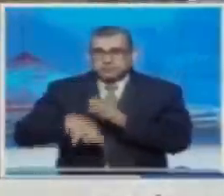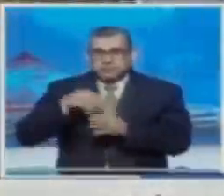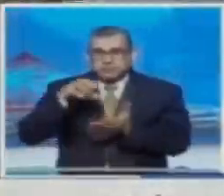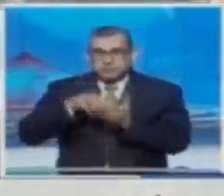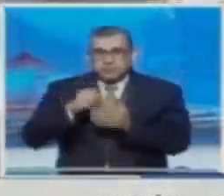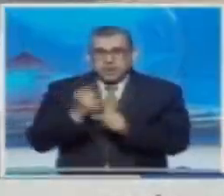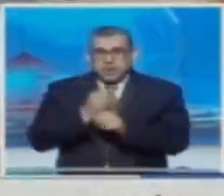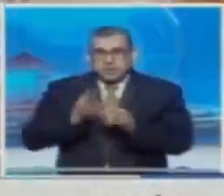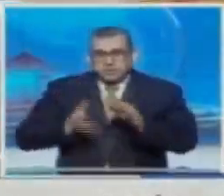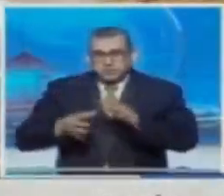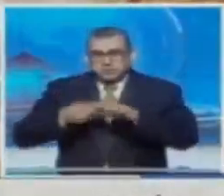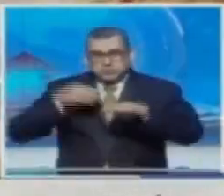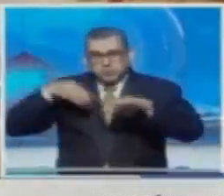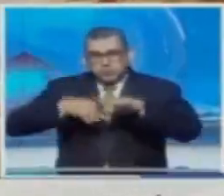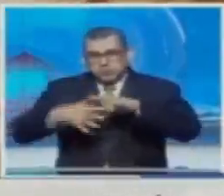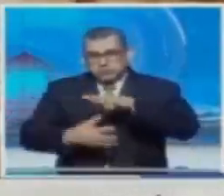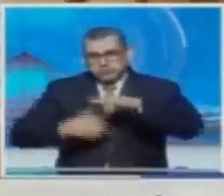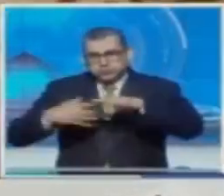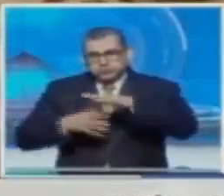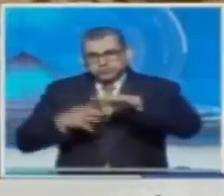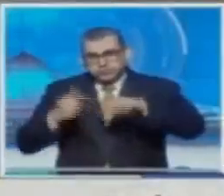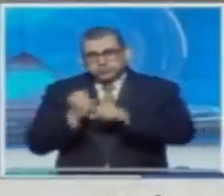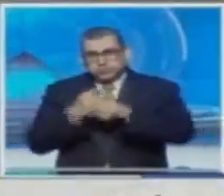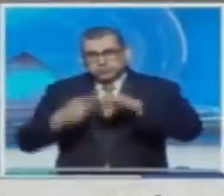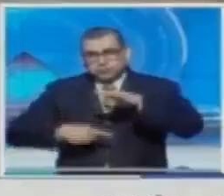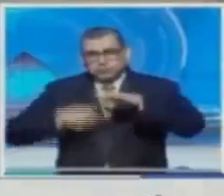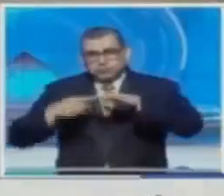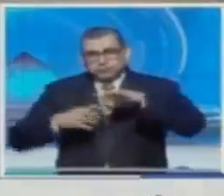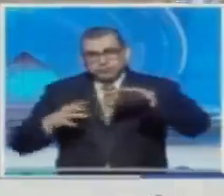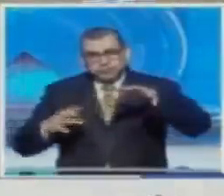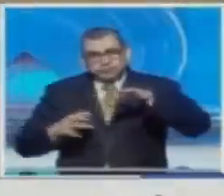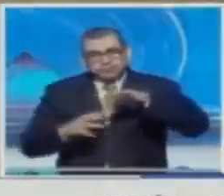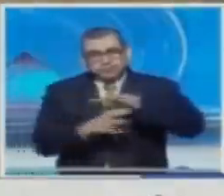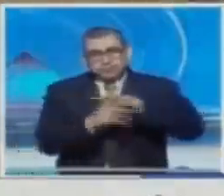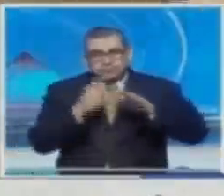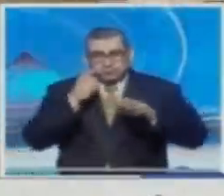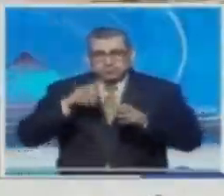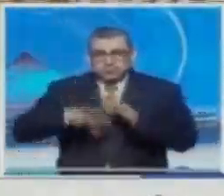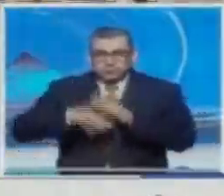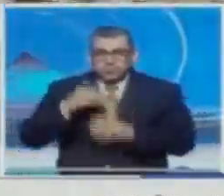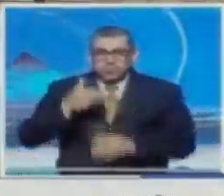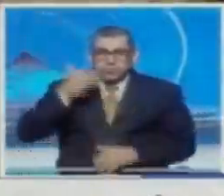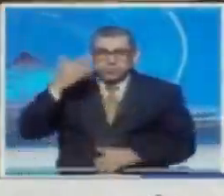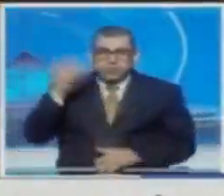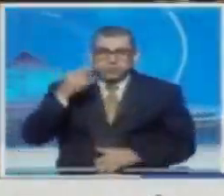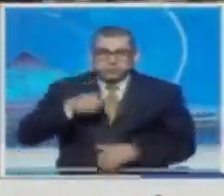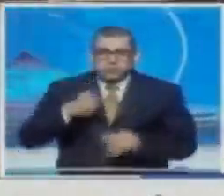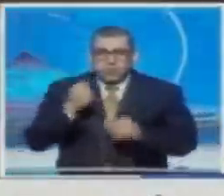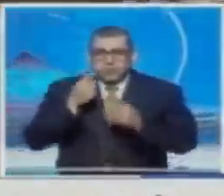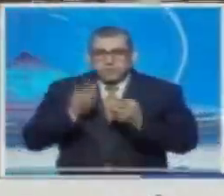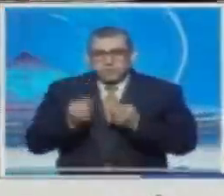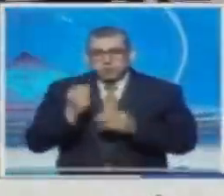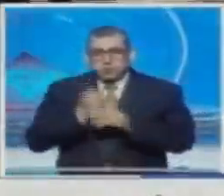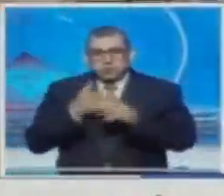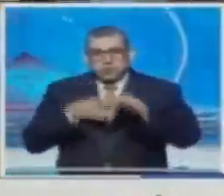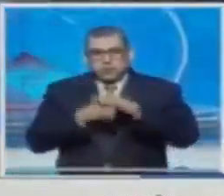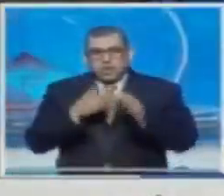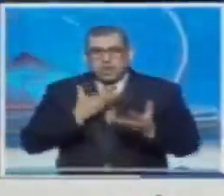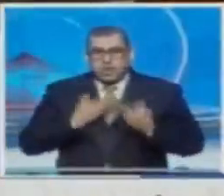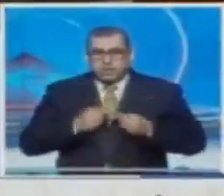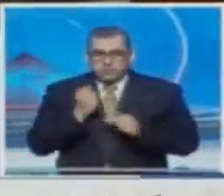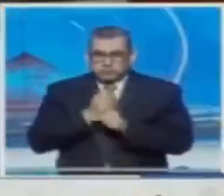حفر الأنفاق العملاقة تشق طريقها لترسم ملامح مستقبل أكثر انسيابية وأمانا